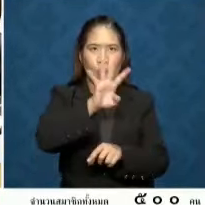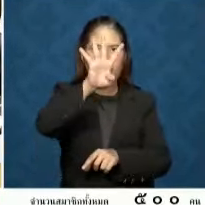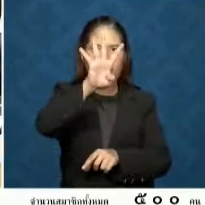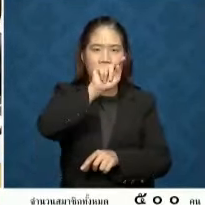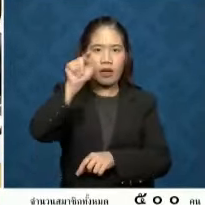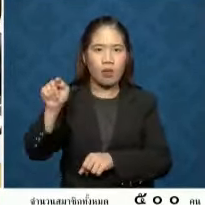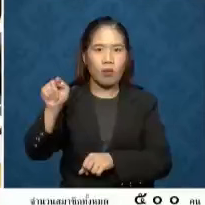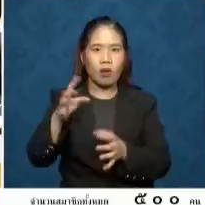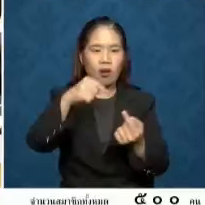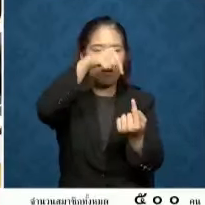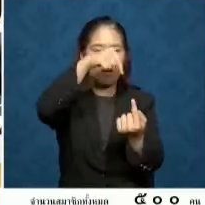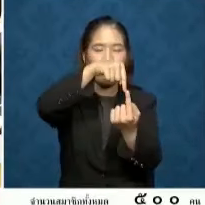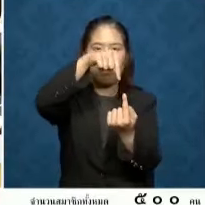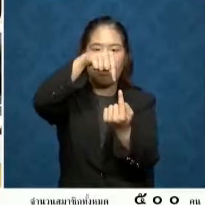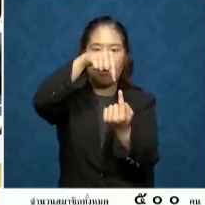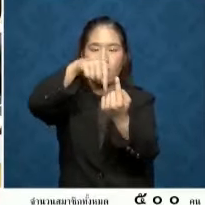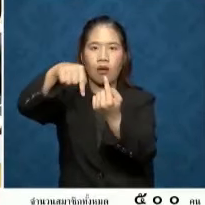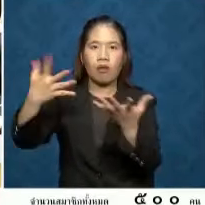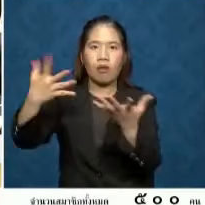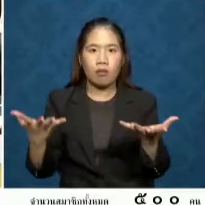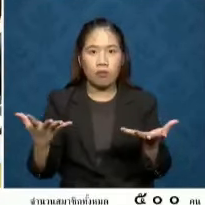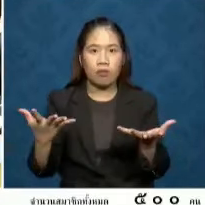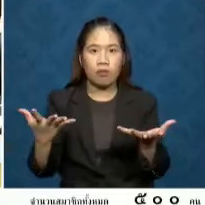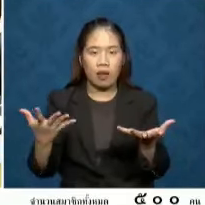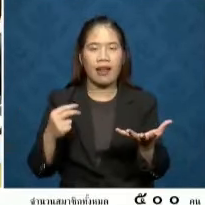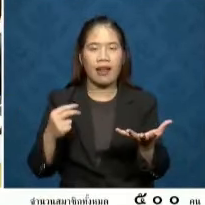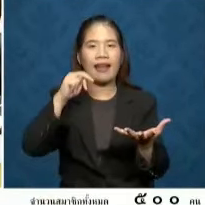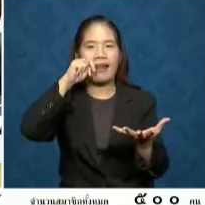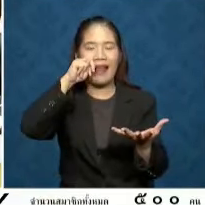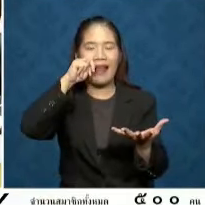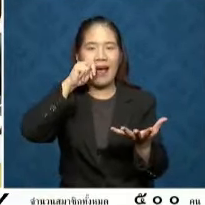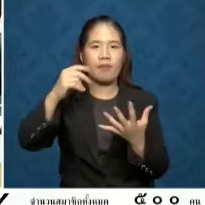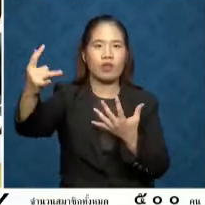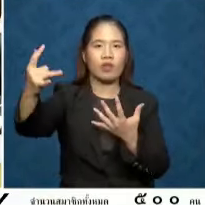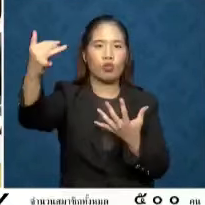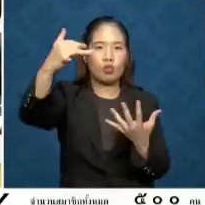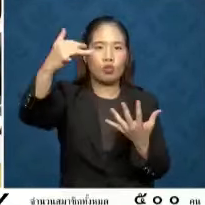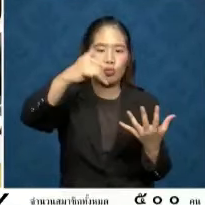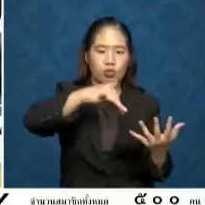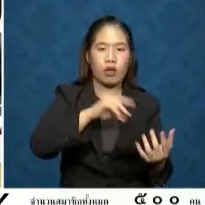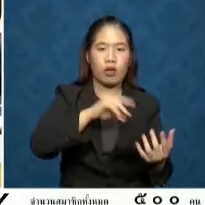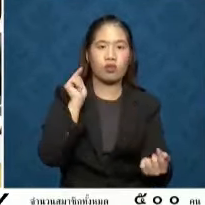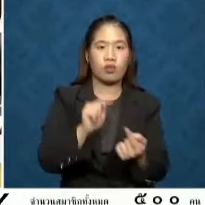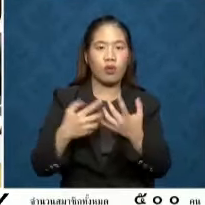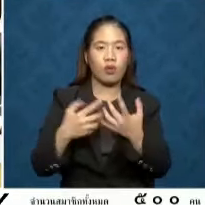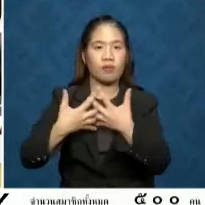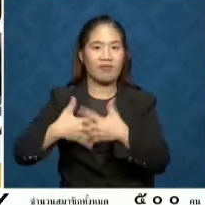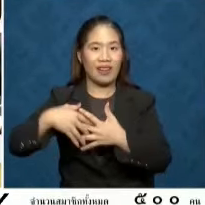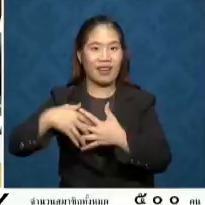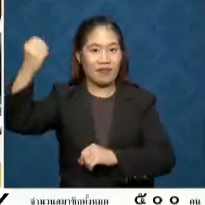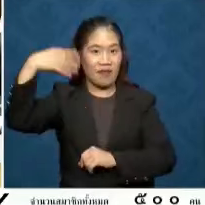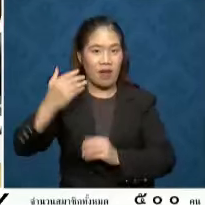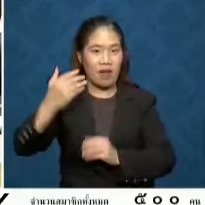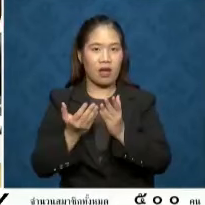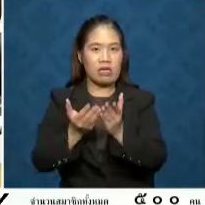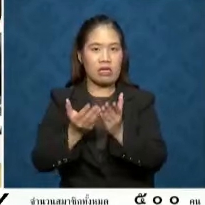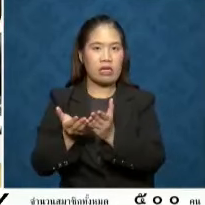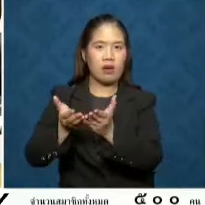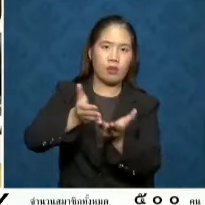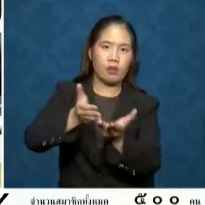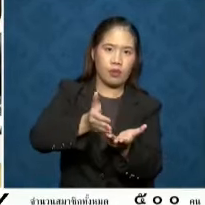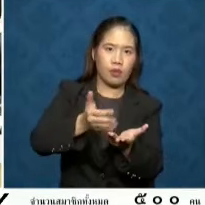ล็อกนั่นทำให้น้ำไหลเข้ามาถึงห้องเครื่องถึงเครื่องกำเนิดไฟฟ้าจนทำให้เรือเอียงขนาดนั้น